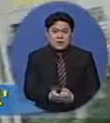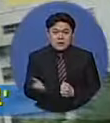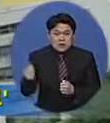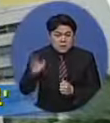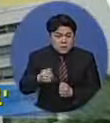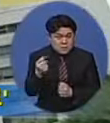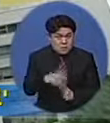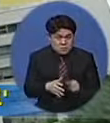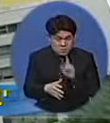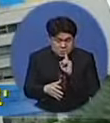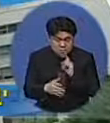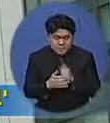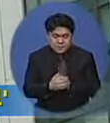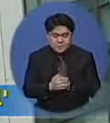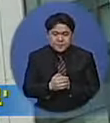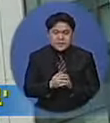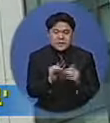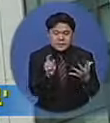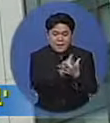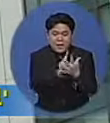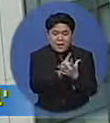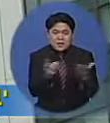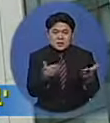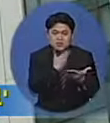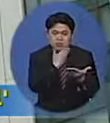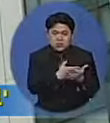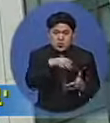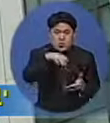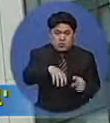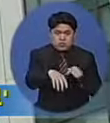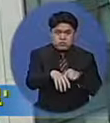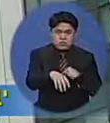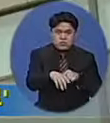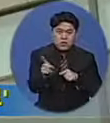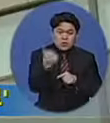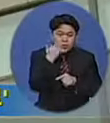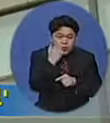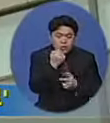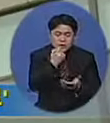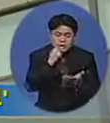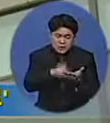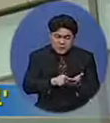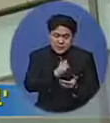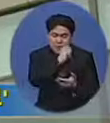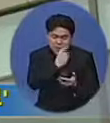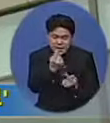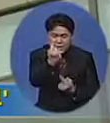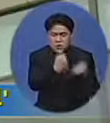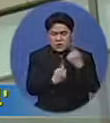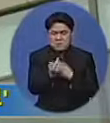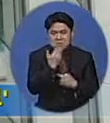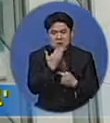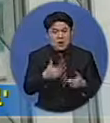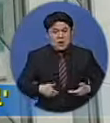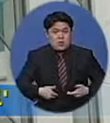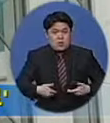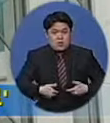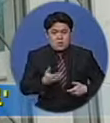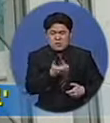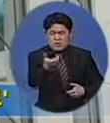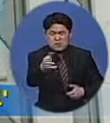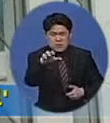하지만 일각에서는 대민 업무가 중심이 되는 인권위는 누구나 찾아올 수 있는 곳에 위치해야 하지만 이전